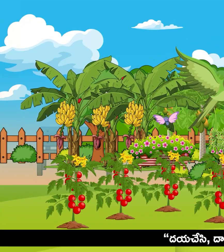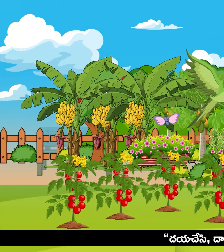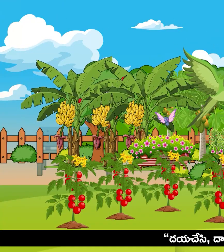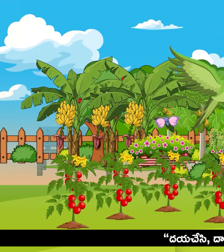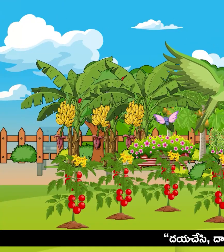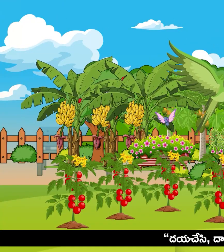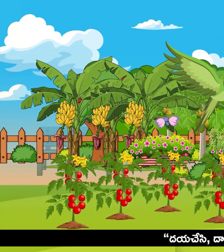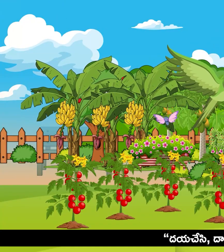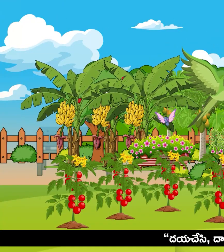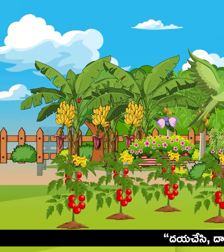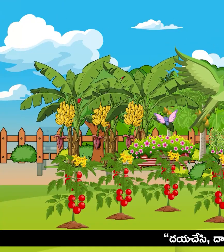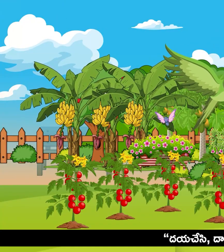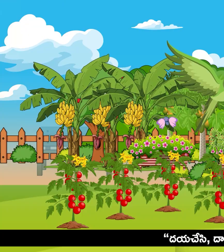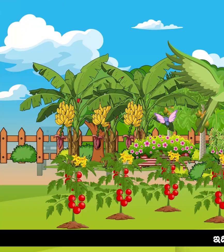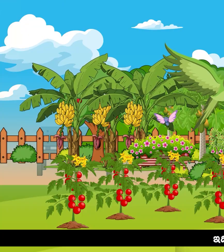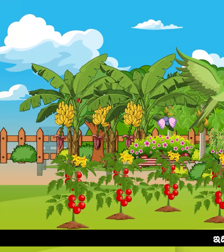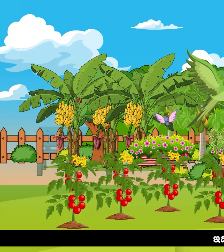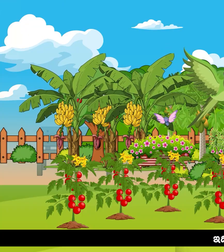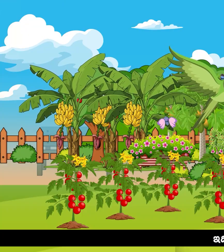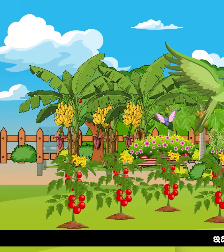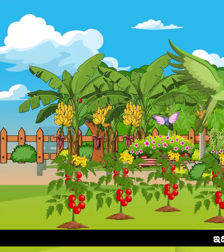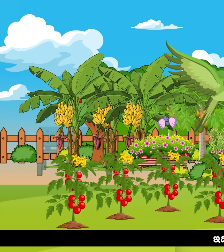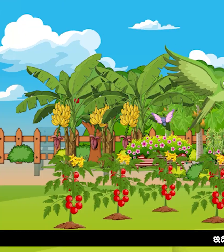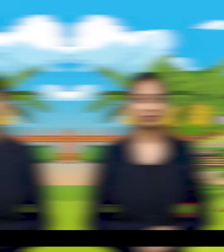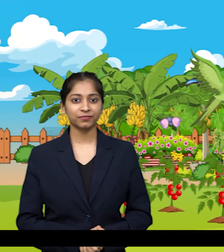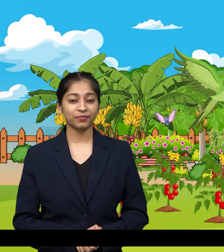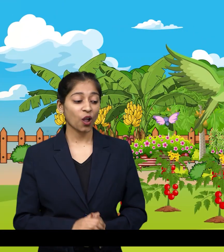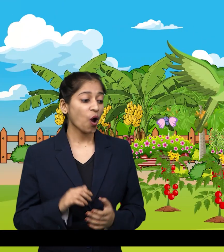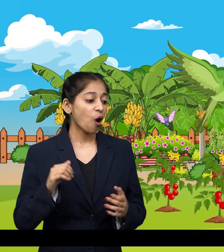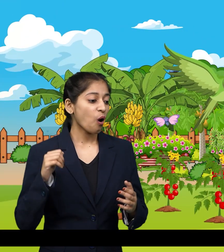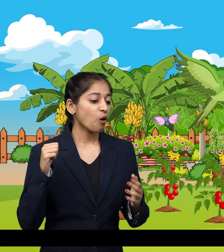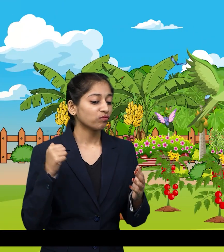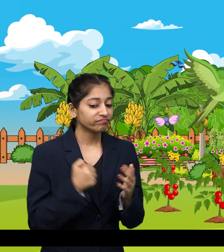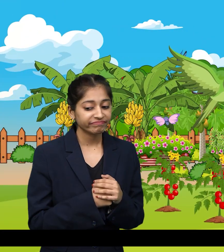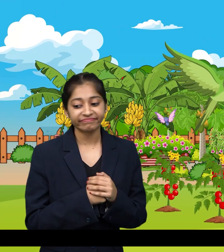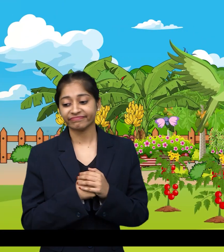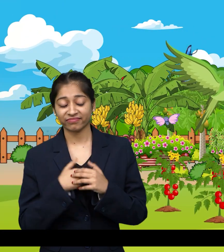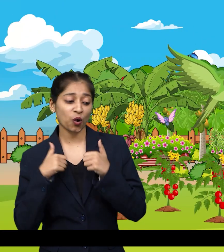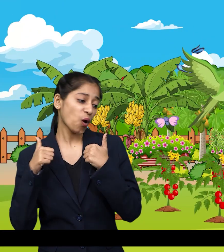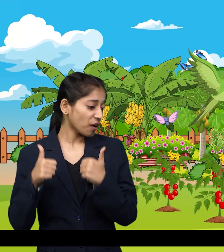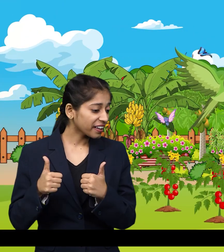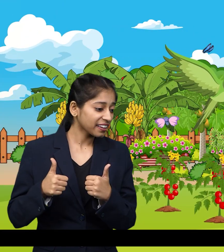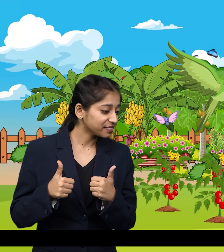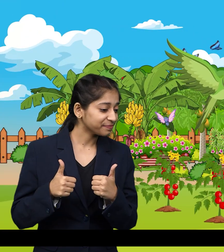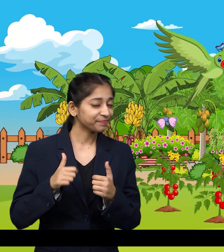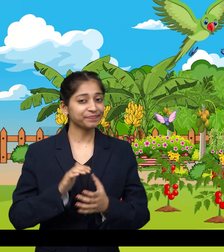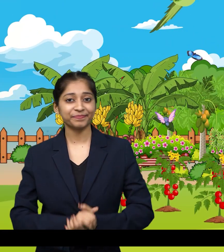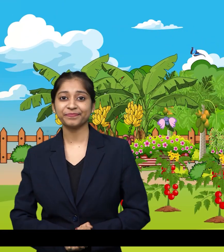దయచేసి దాన్ని నా కోసం వదిలేయండి. ఇది నా ఆహారం. ఓ సరే.